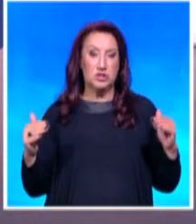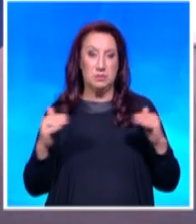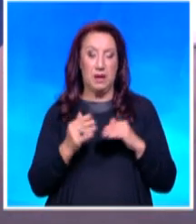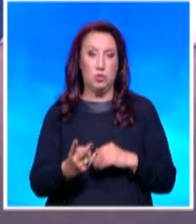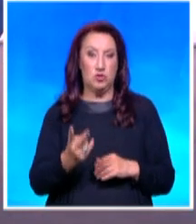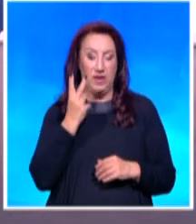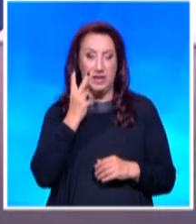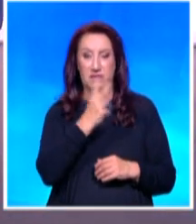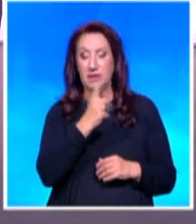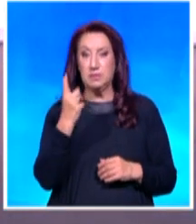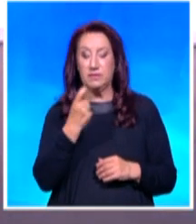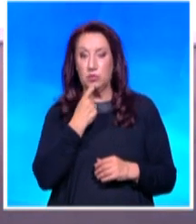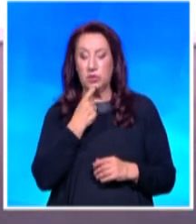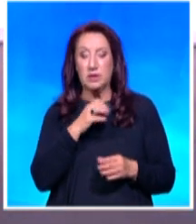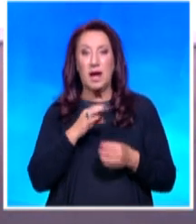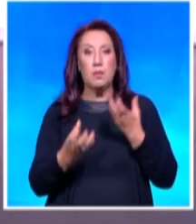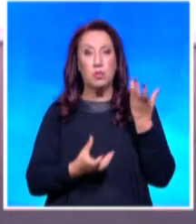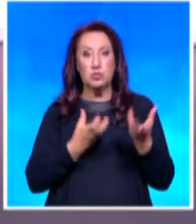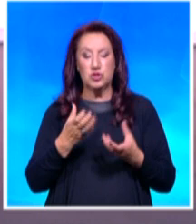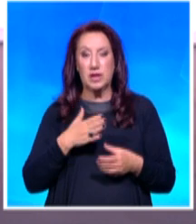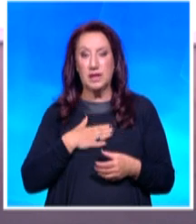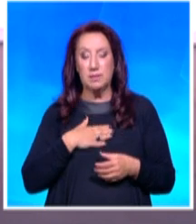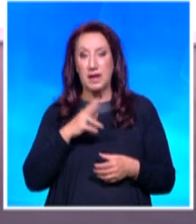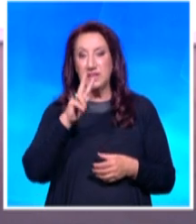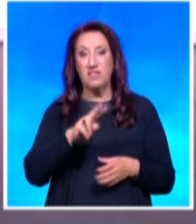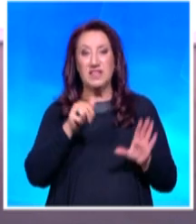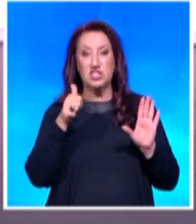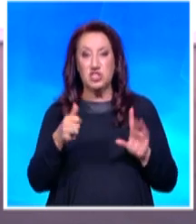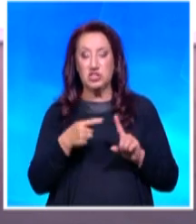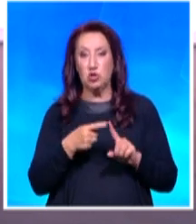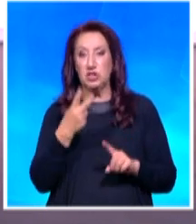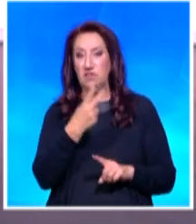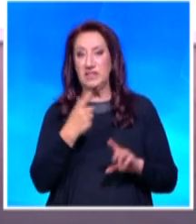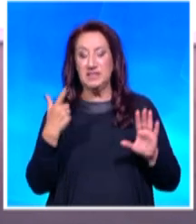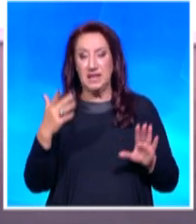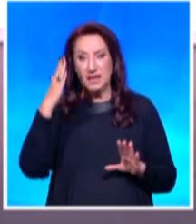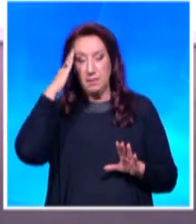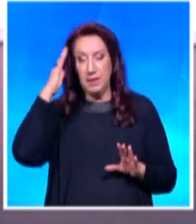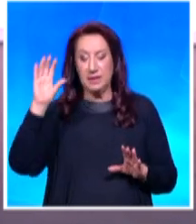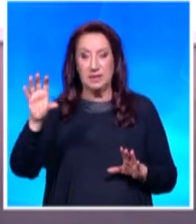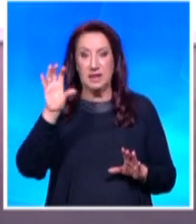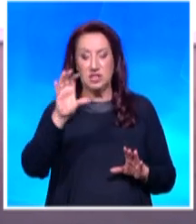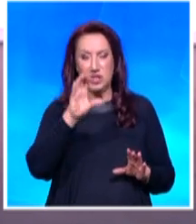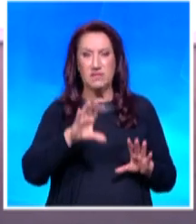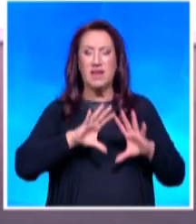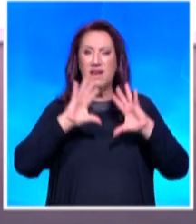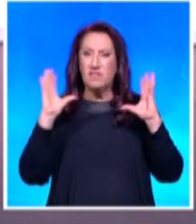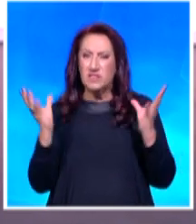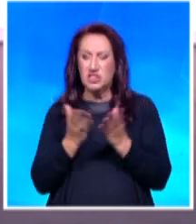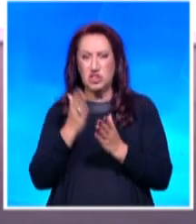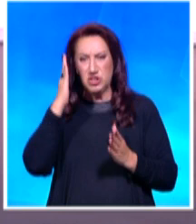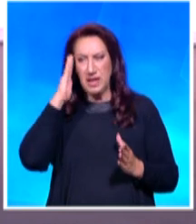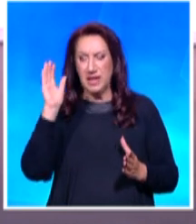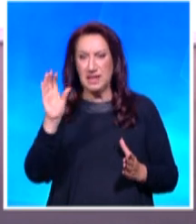година. Пожари е имало в 26 от 27-те държави членки, всички без Люксембург. Очакванията